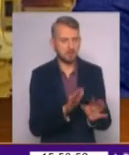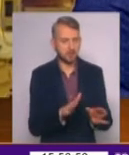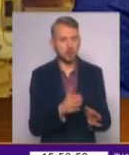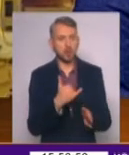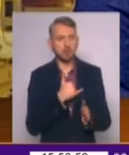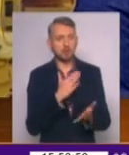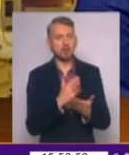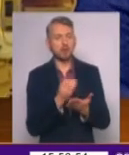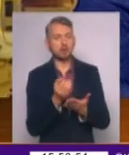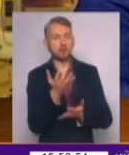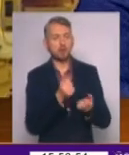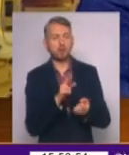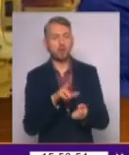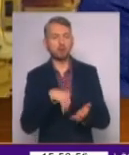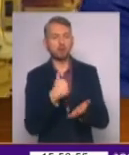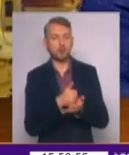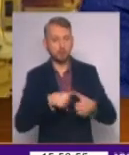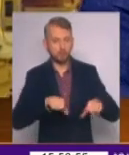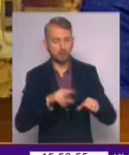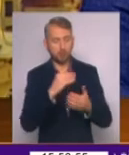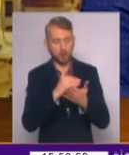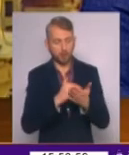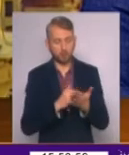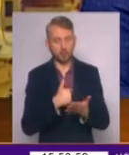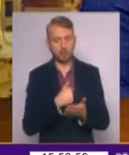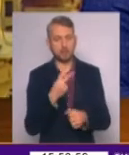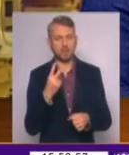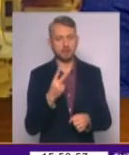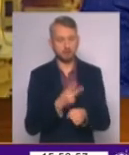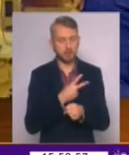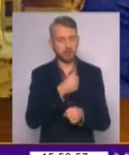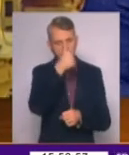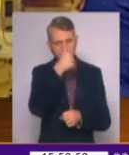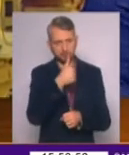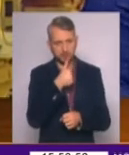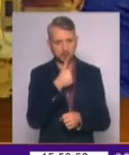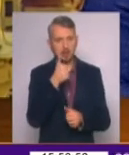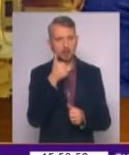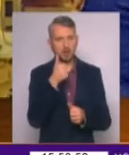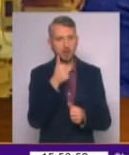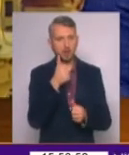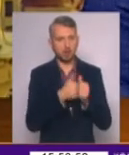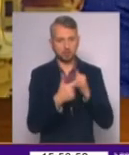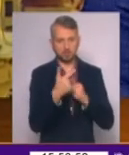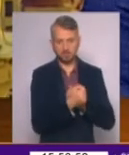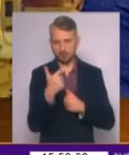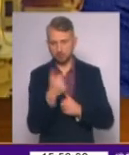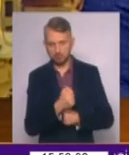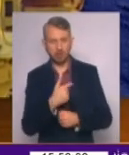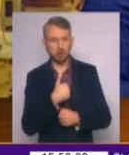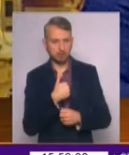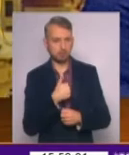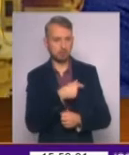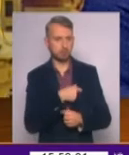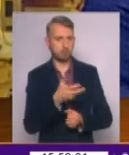як голови комісії. Так. Але так, по графіку, я б два рази на місяць, кожні що два тижні я здійснюю депутатський